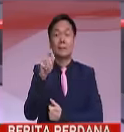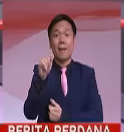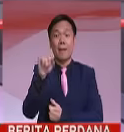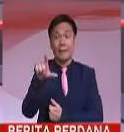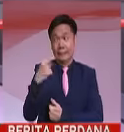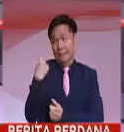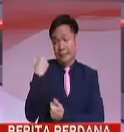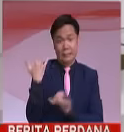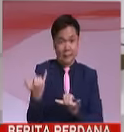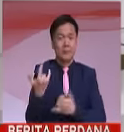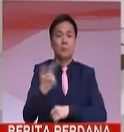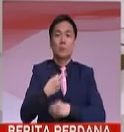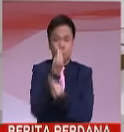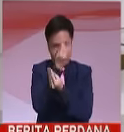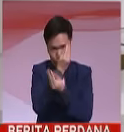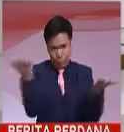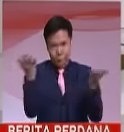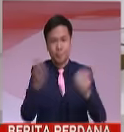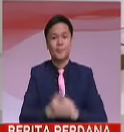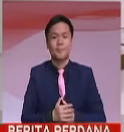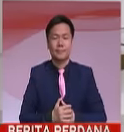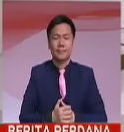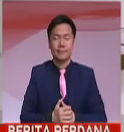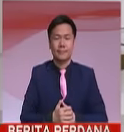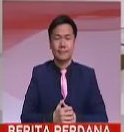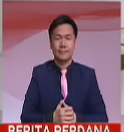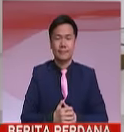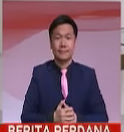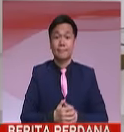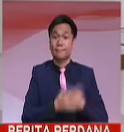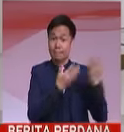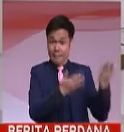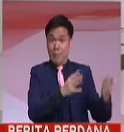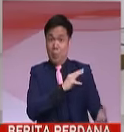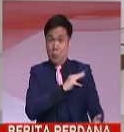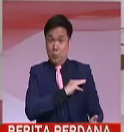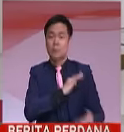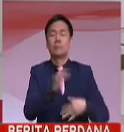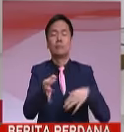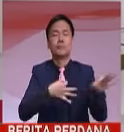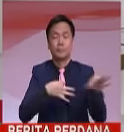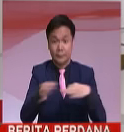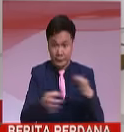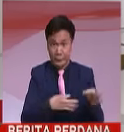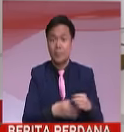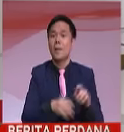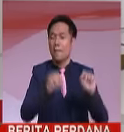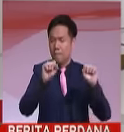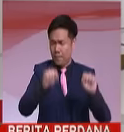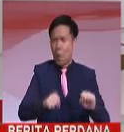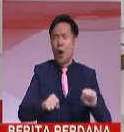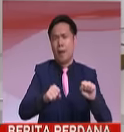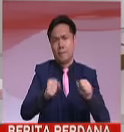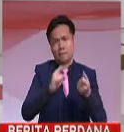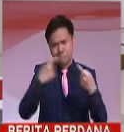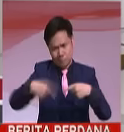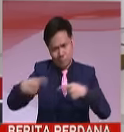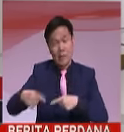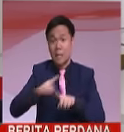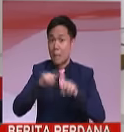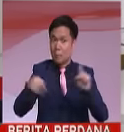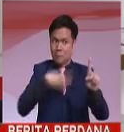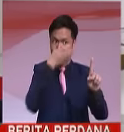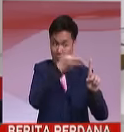hari ini Hai menurut Ismail Sabri kebenaran tersebut takluk kepada syara dan pematuhan